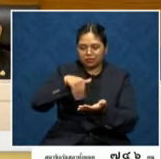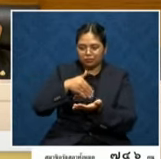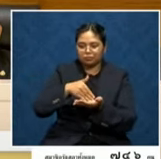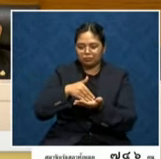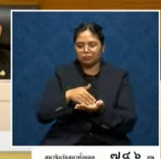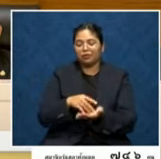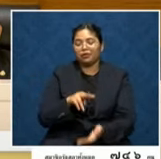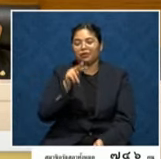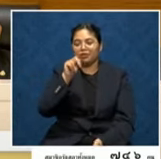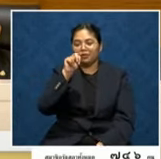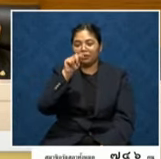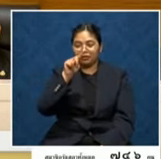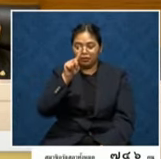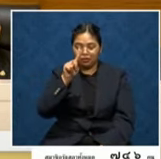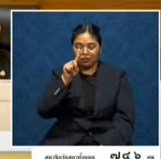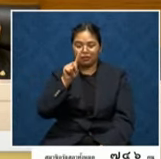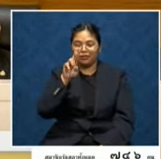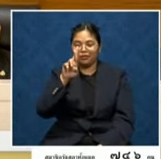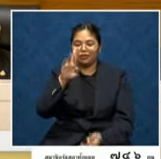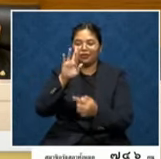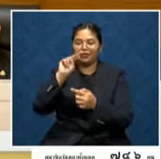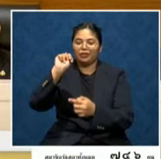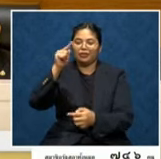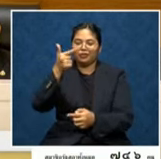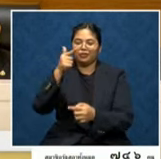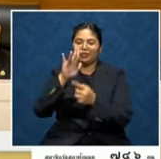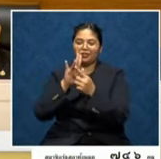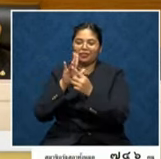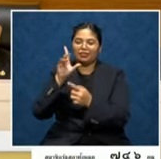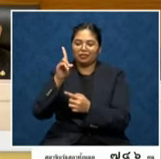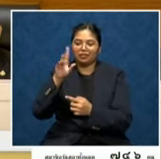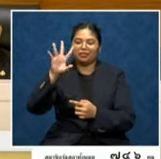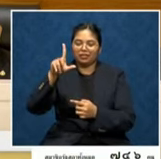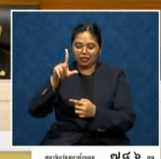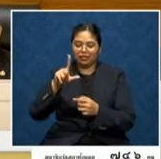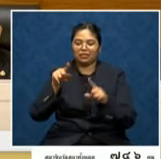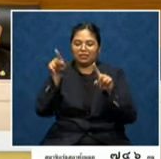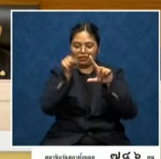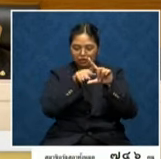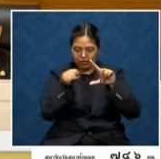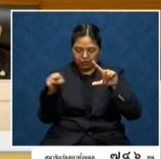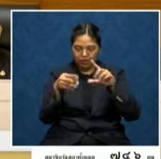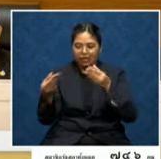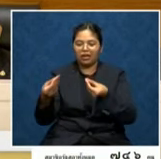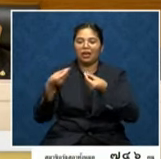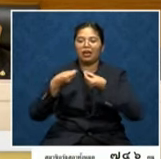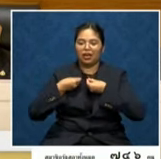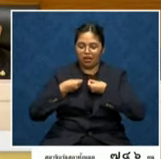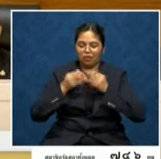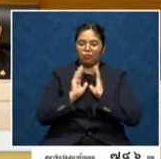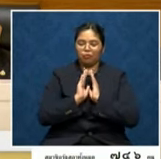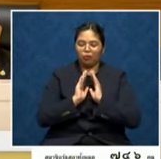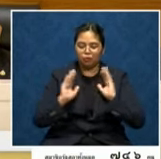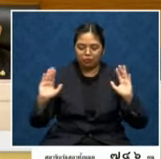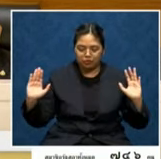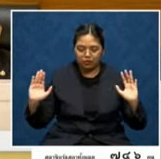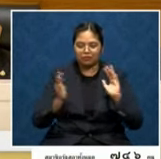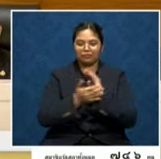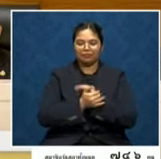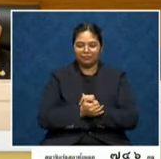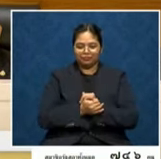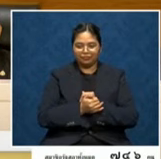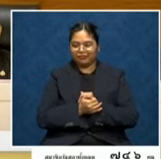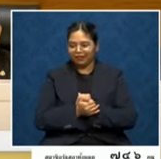ากพรรคก้าวไกลผมขอขอบคุณข้อมูลทุกอย่างที่ท่านนำเสนอวันนี้ในฐ